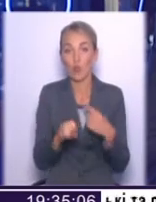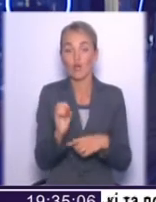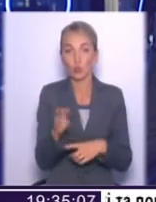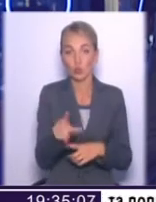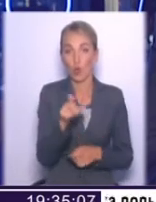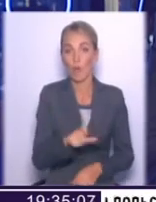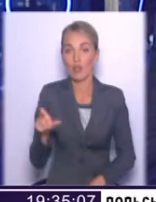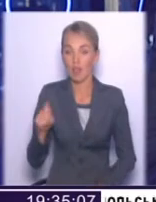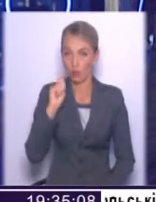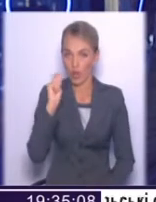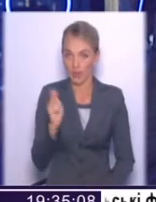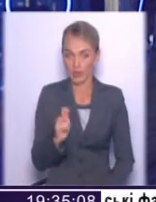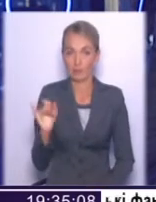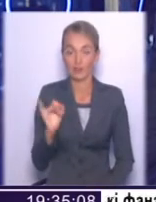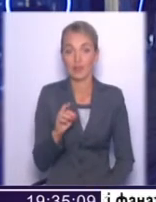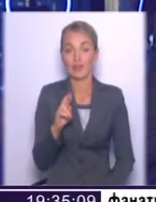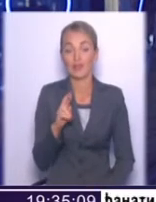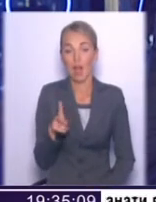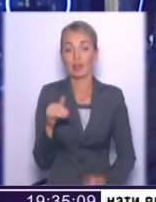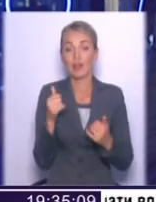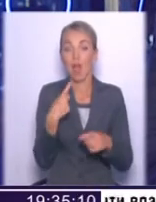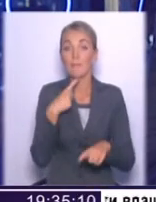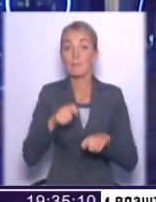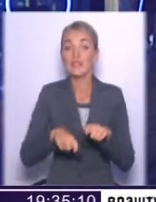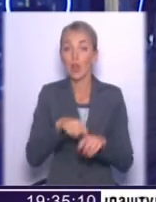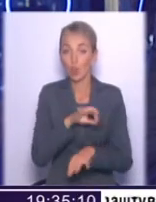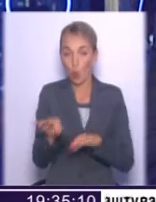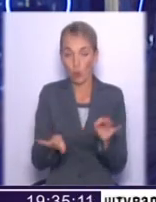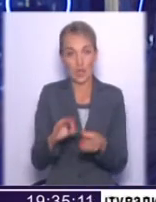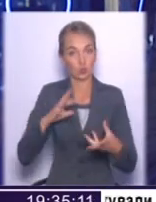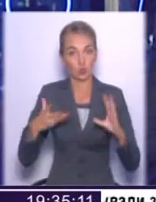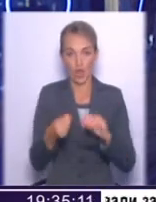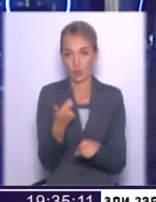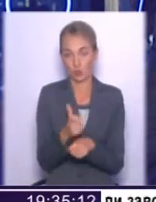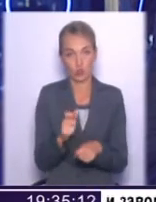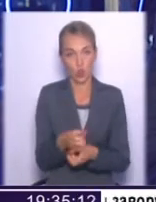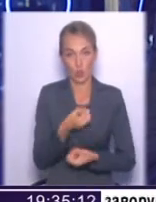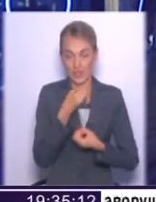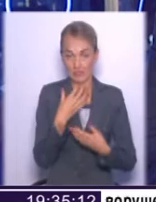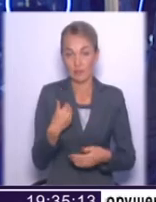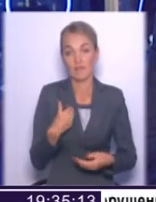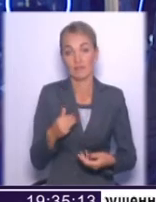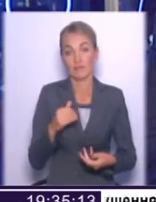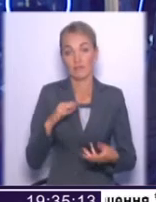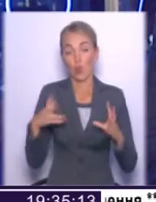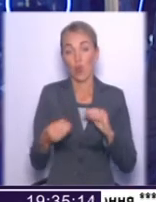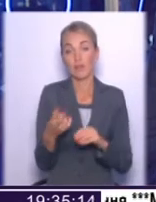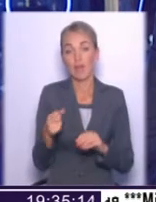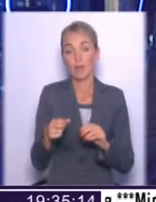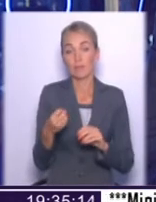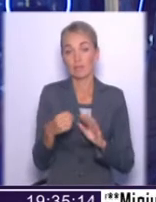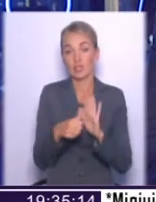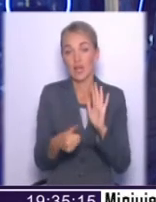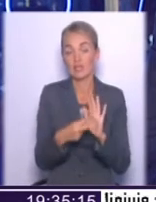України. І як для пілота результати у нас дуже обнадійливі, оскільки ми зараз виходимо на приблизно